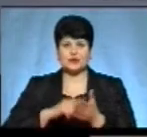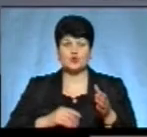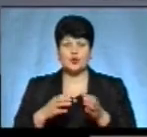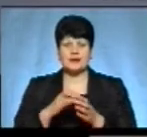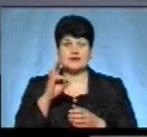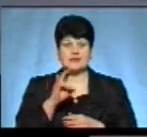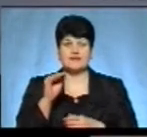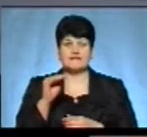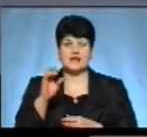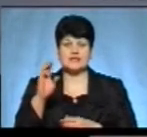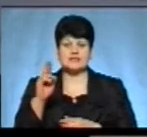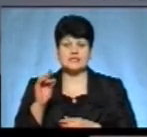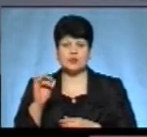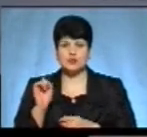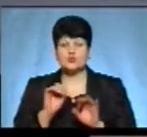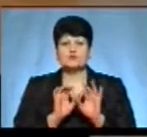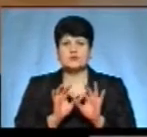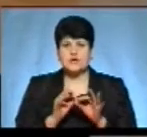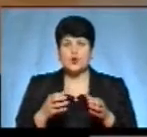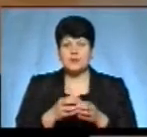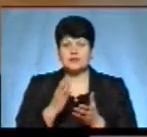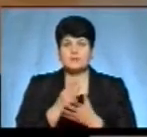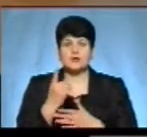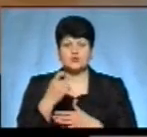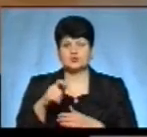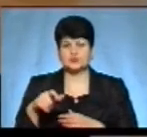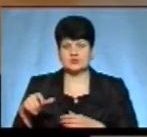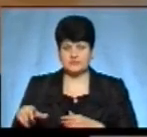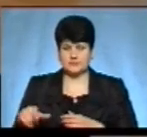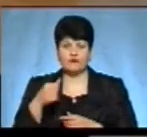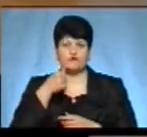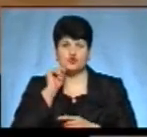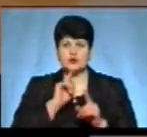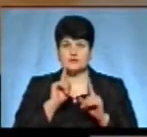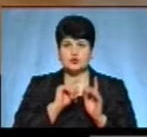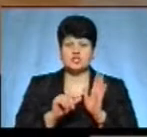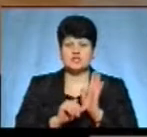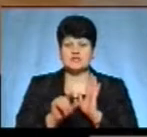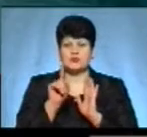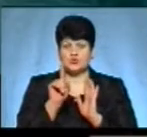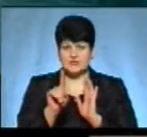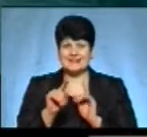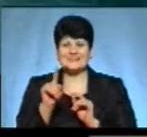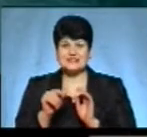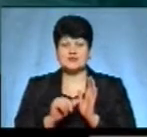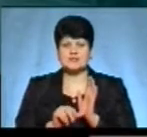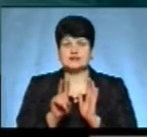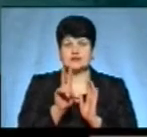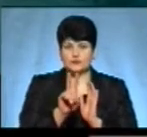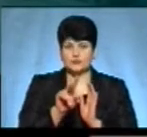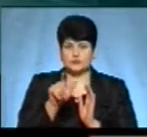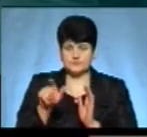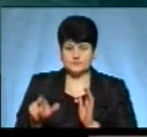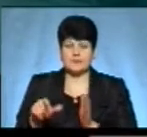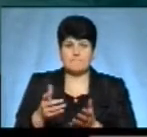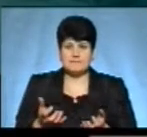Ніна Фейцарук розповідає, громада налічує близько 100 осіб. Вчора на зборах 61 із 62 присутніх парафіян підтримали